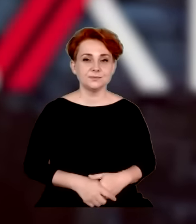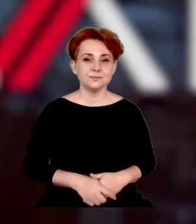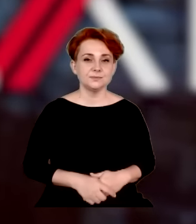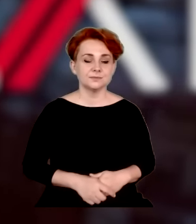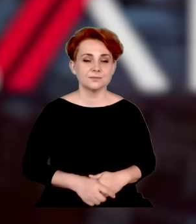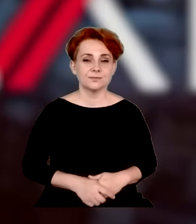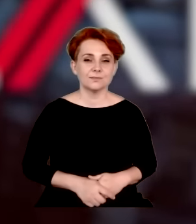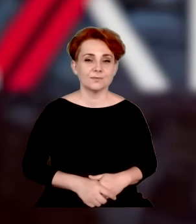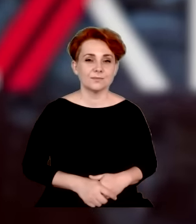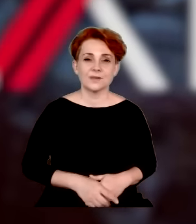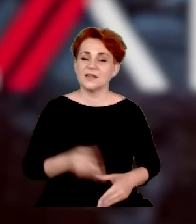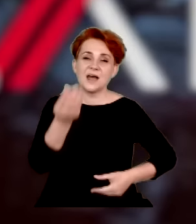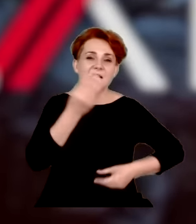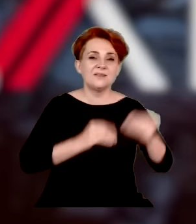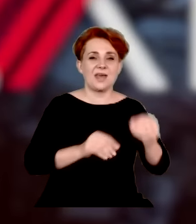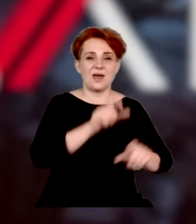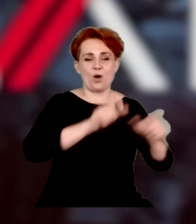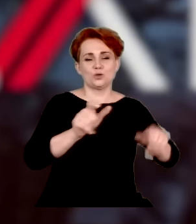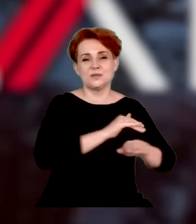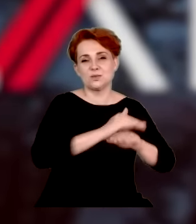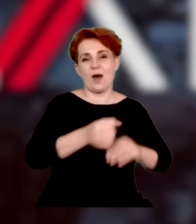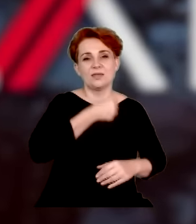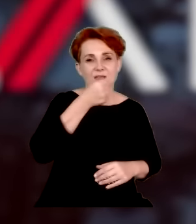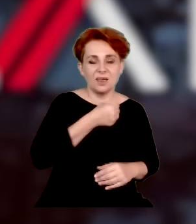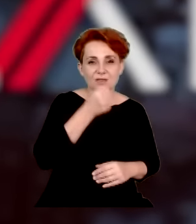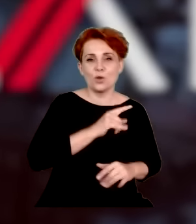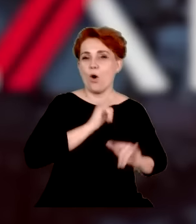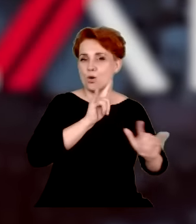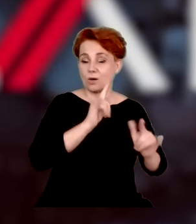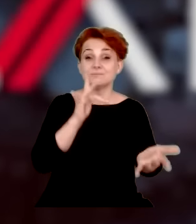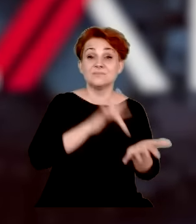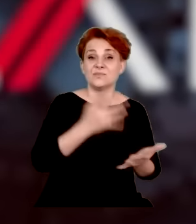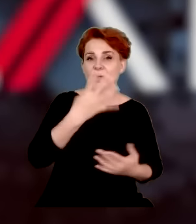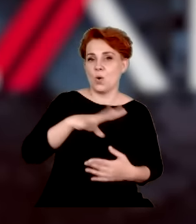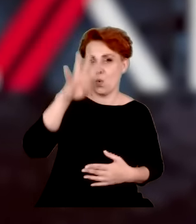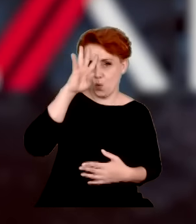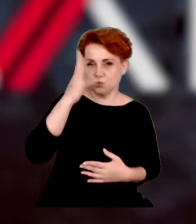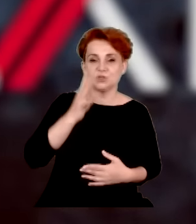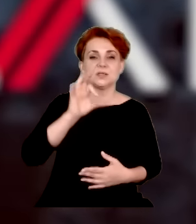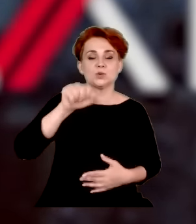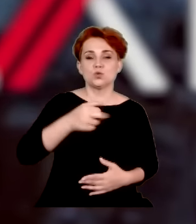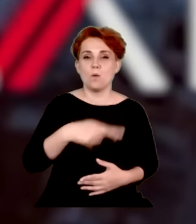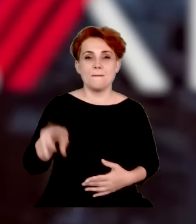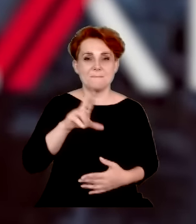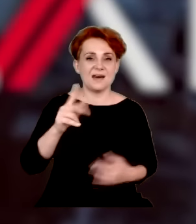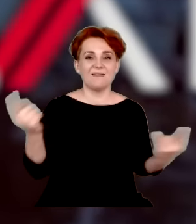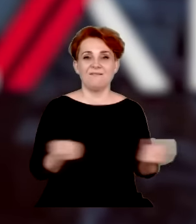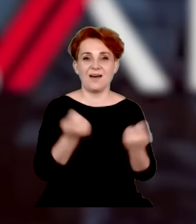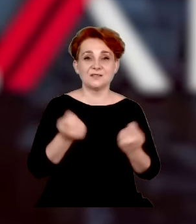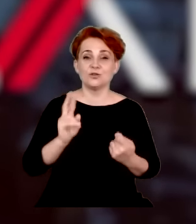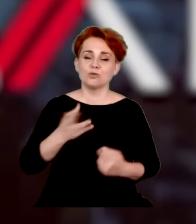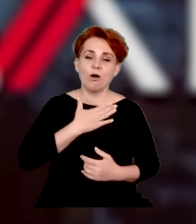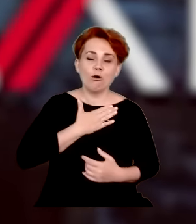Największe gwiazdy muzyki rockowej na jednej scenie, w samym sercu Łodzi. Łódź Summer Festival to muzyczna uczta dla miłośników mocnych brzmień